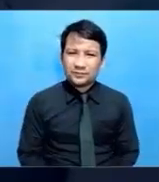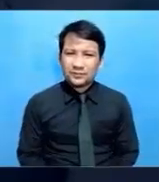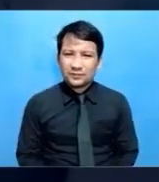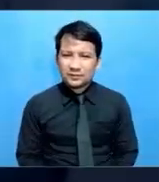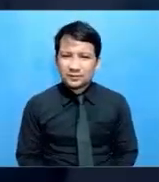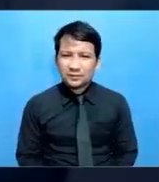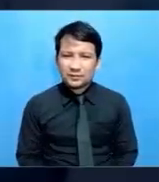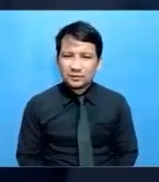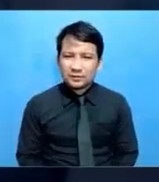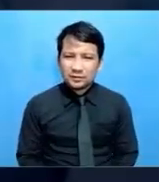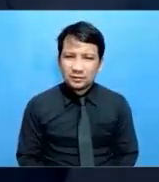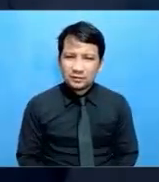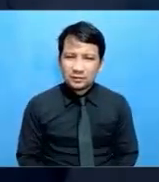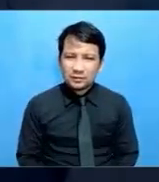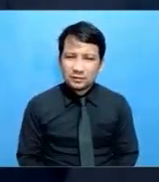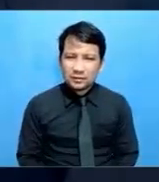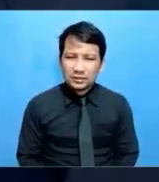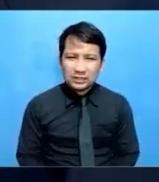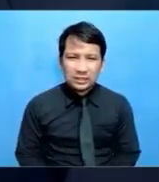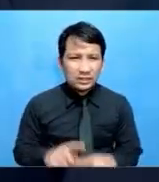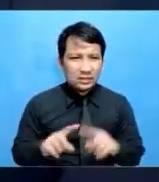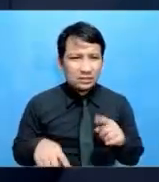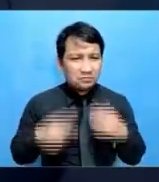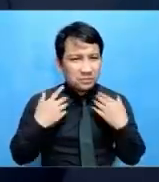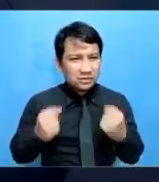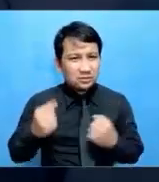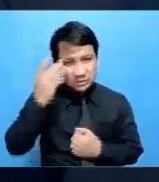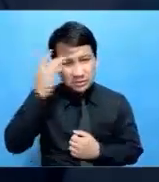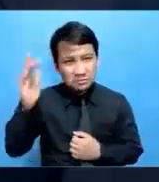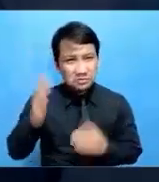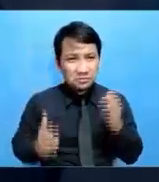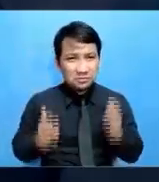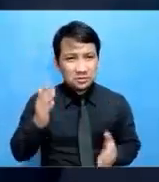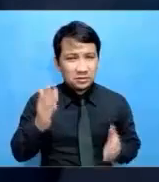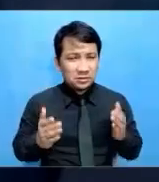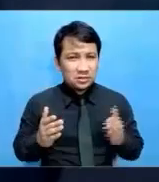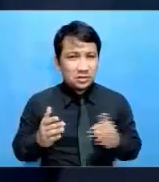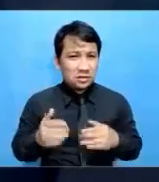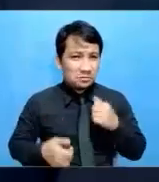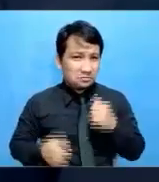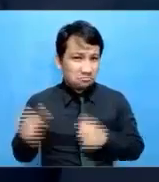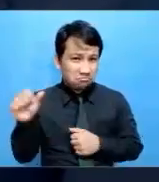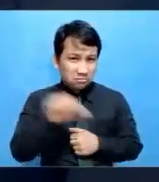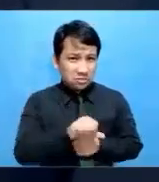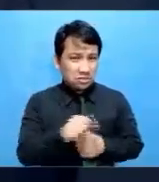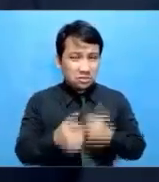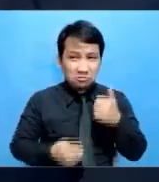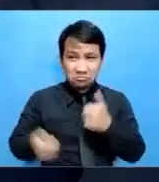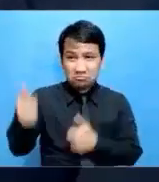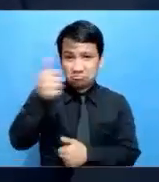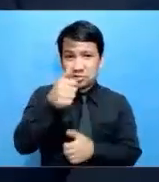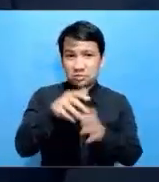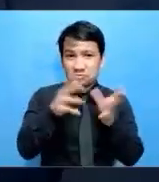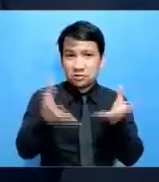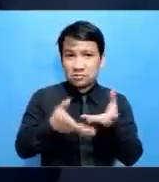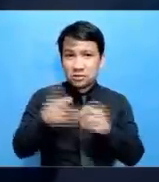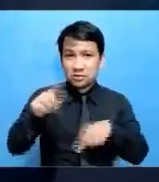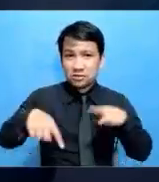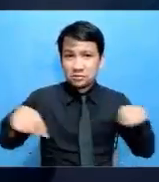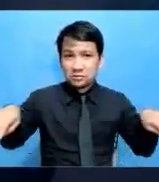Ilang kabataang Pinoy ang may pambihirang galing sa robotics. Tinalo pa nga nila ang mga top contenders mula sa iba't ibang